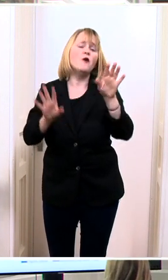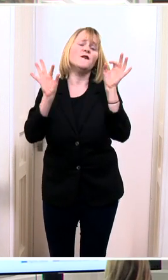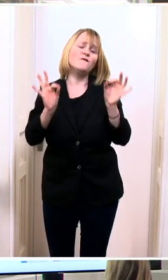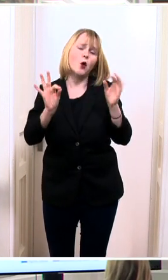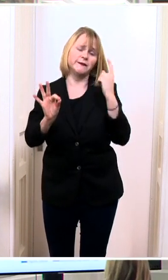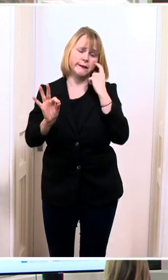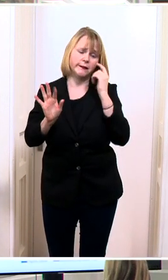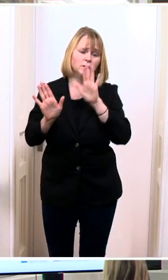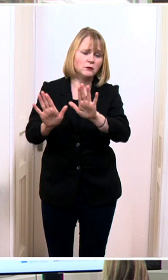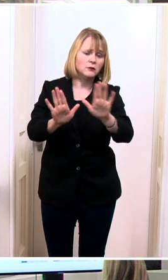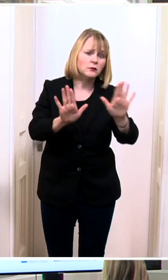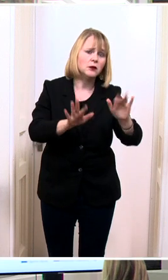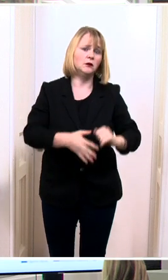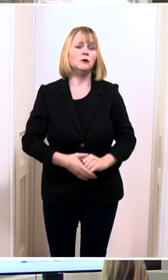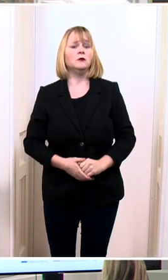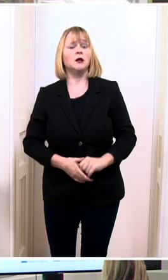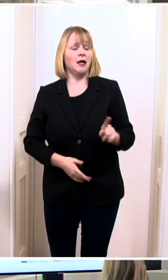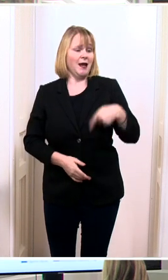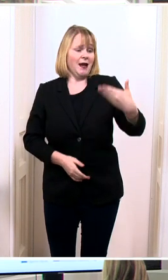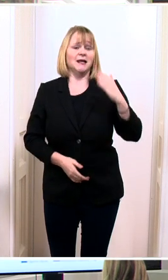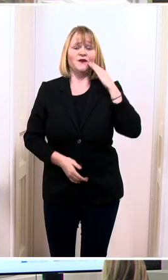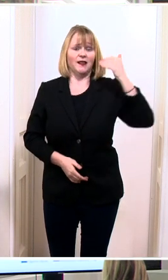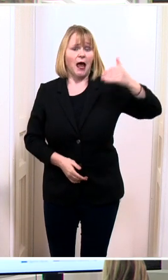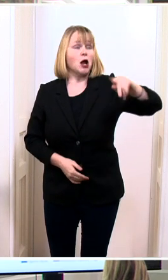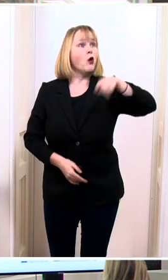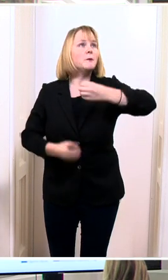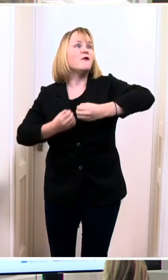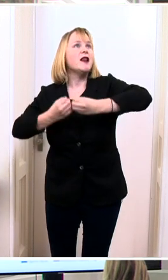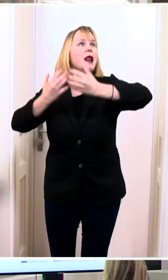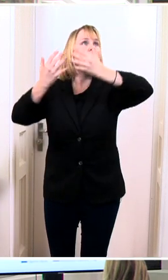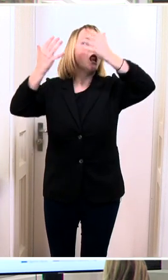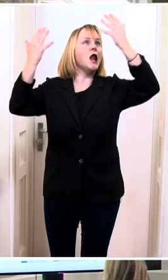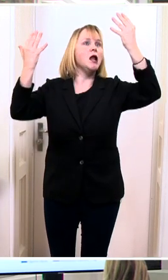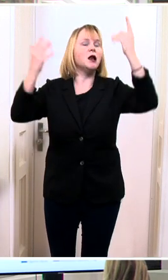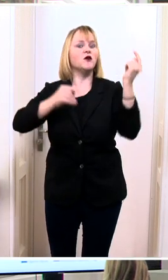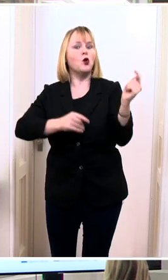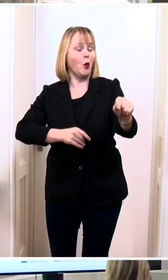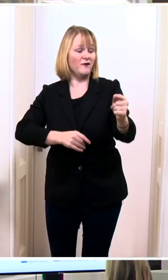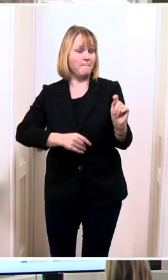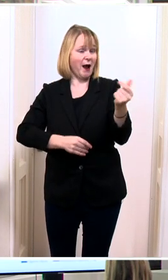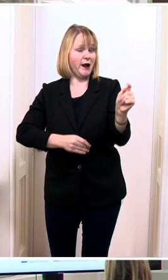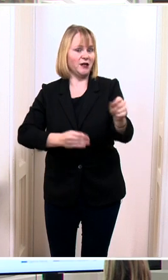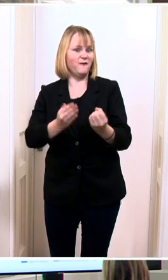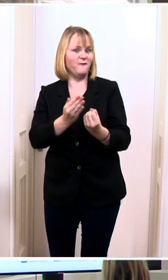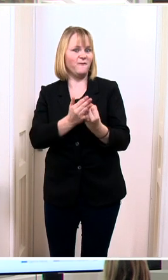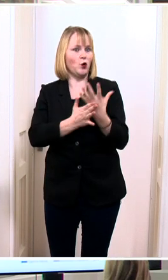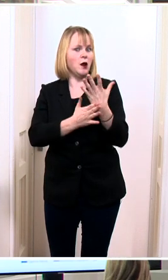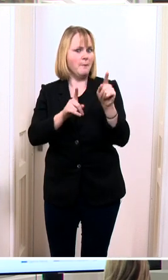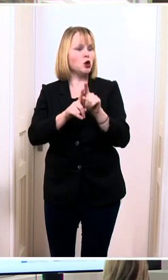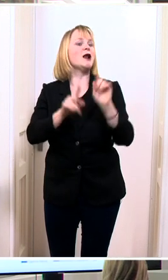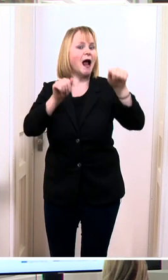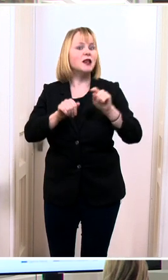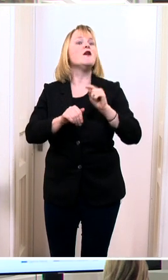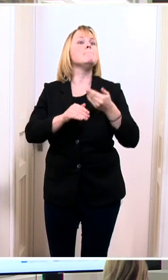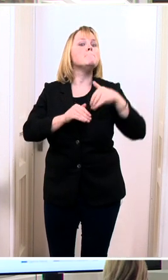vorsichtig. Die Tage werden jetzt wieder länger und wir werden uns im nahenden Frühling wieder vermehrt im Freien aufhalten